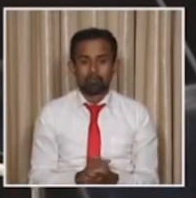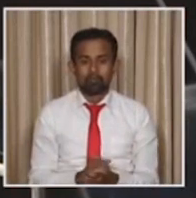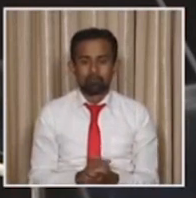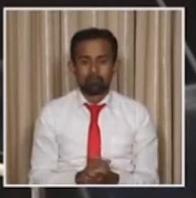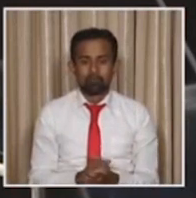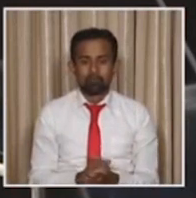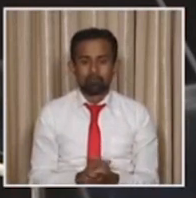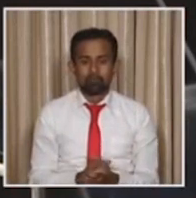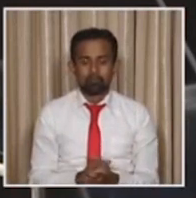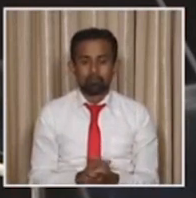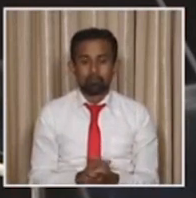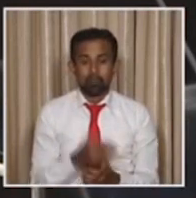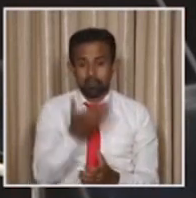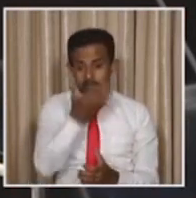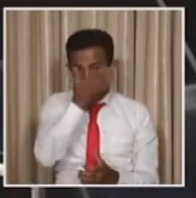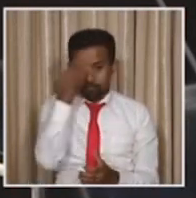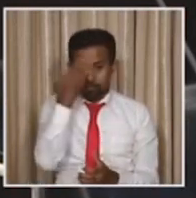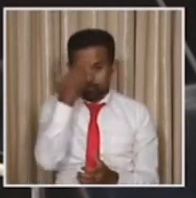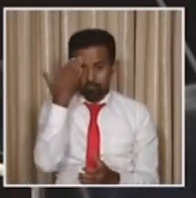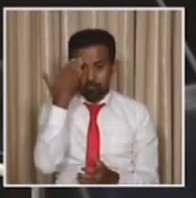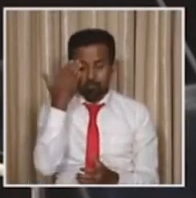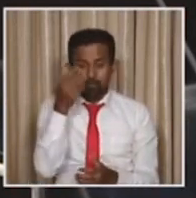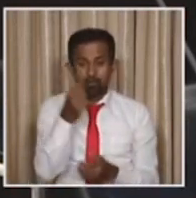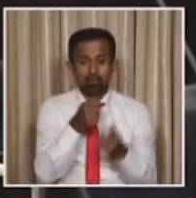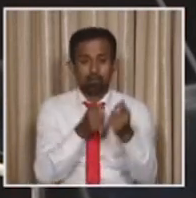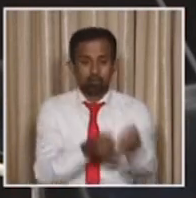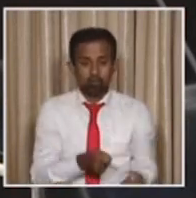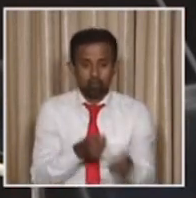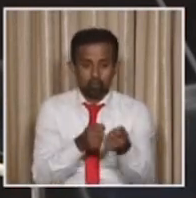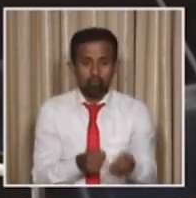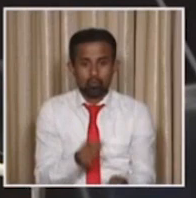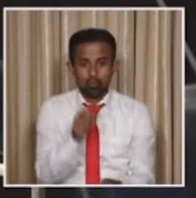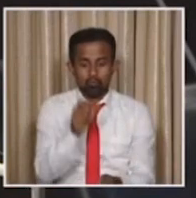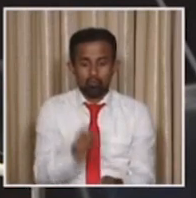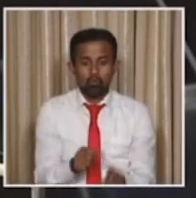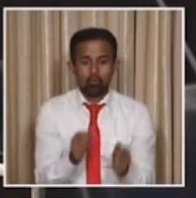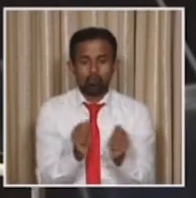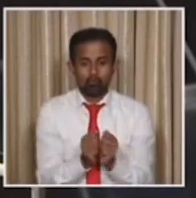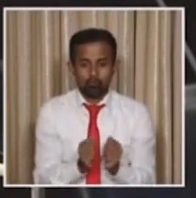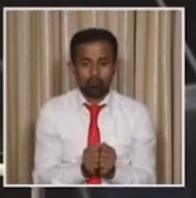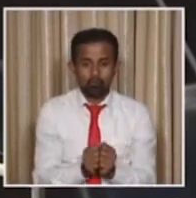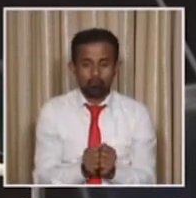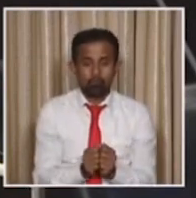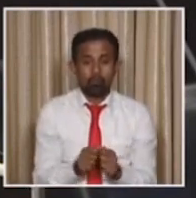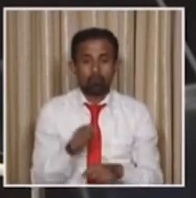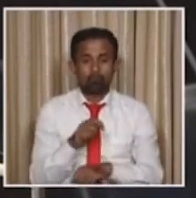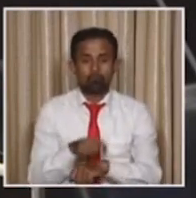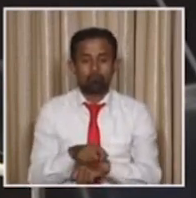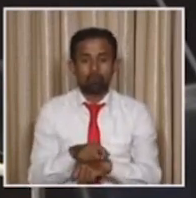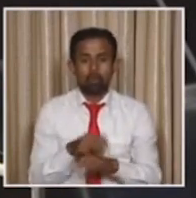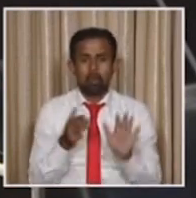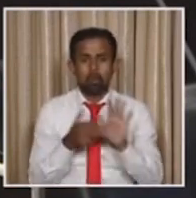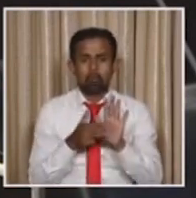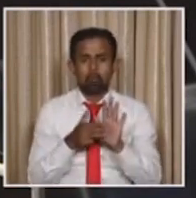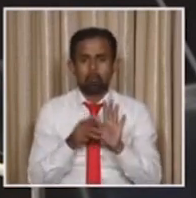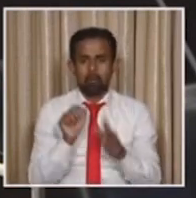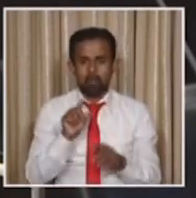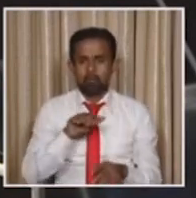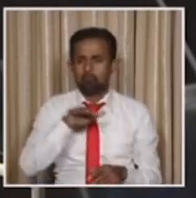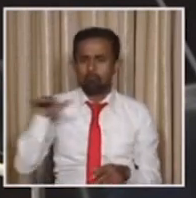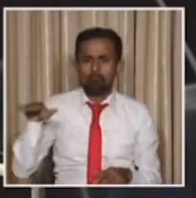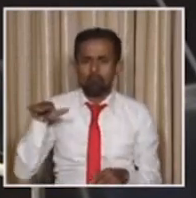நெல் விதைத்து அங்கே அறுவடைக்கு தயாராக இருந்த நேரத்திலே அங்கே கொக்குத்தொடு அந்த மணலாறு பகுதியிலே குடியேறி இருந்த ஒரு பெரும்பான்மையின